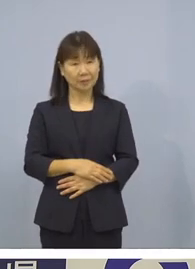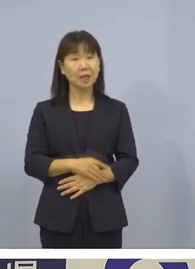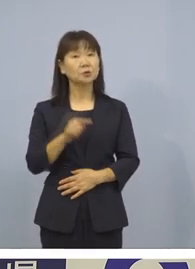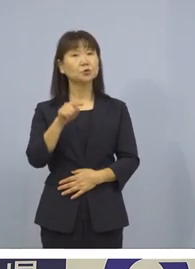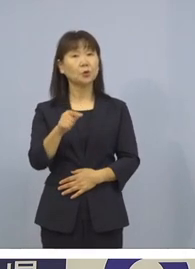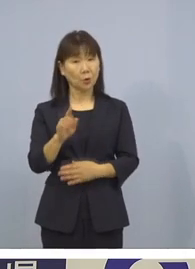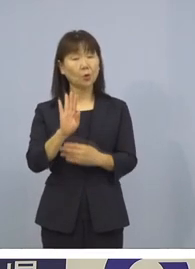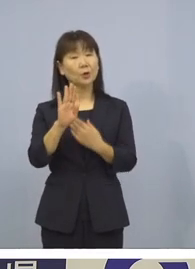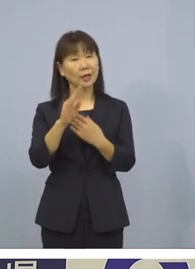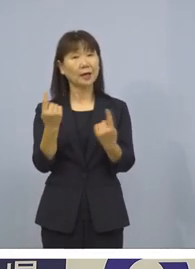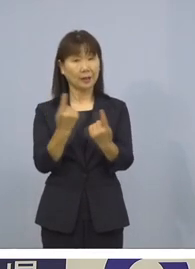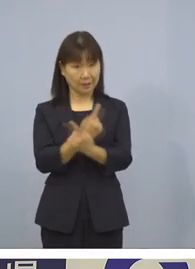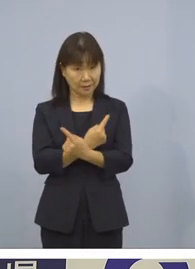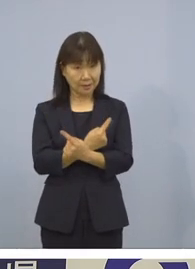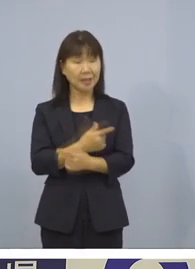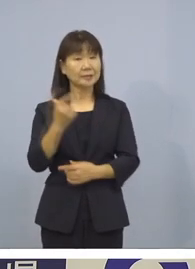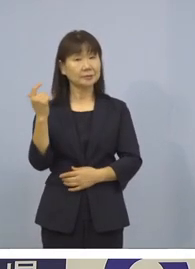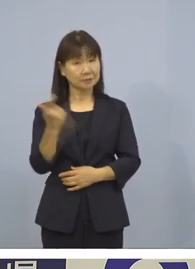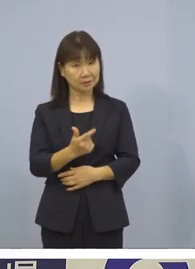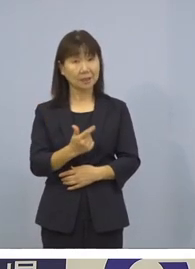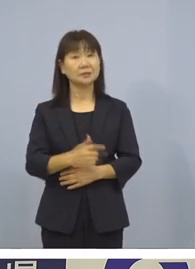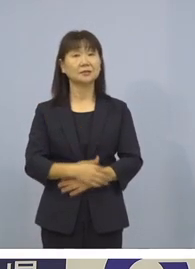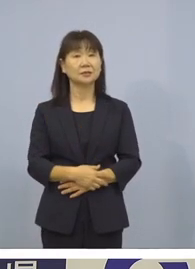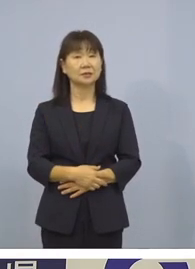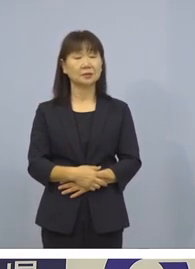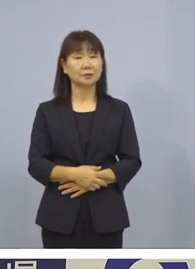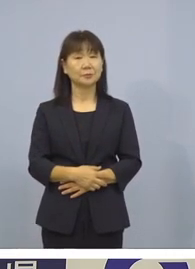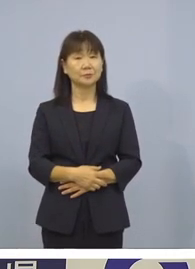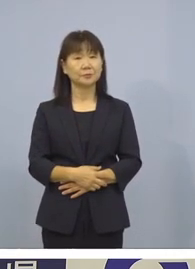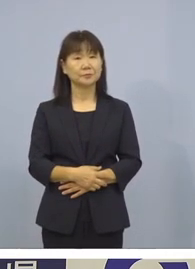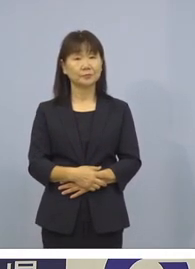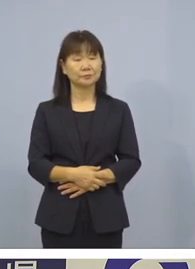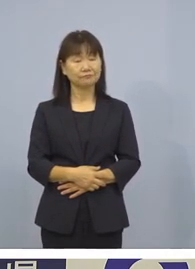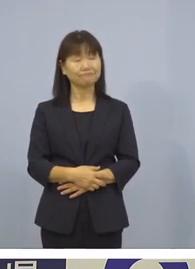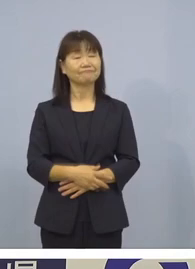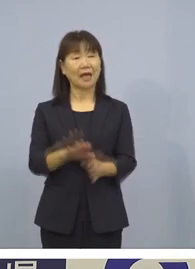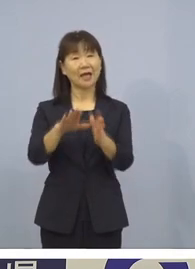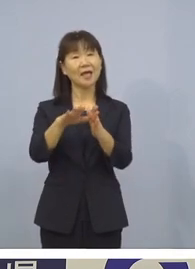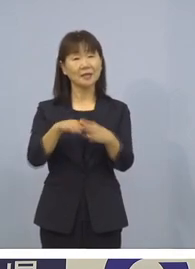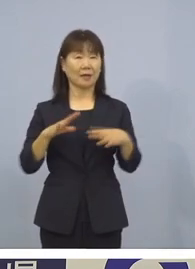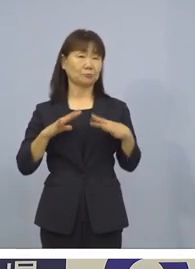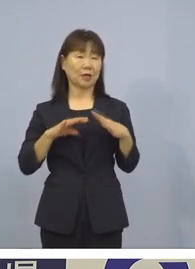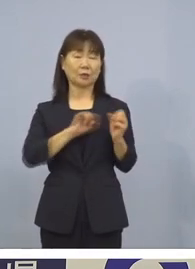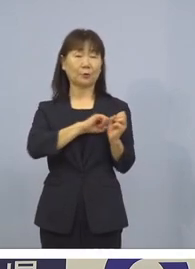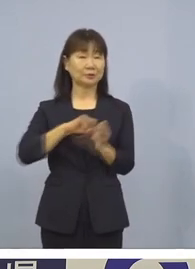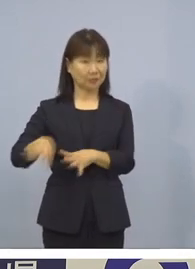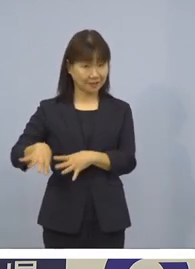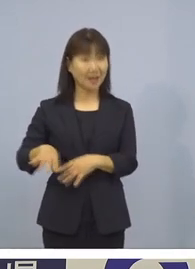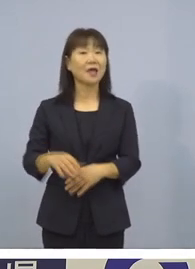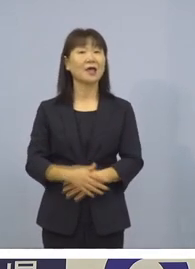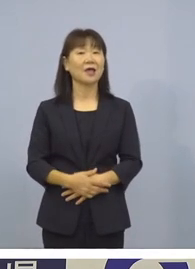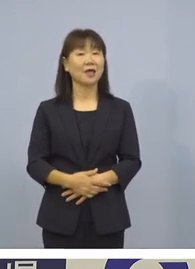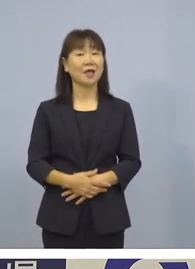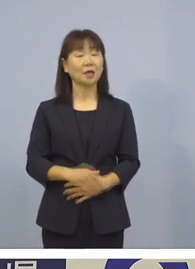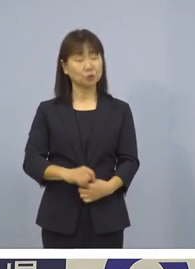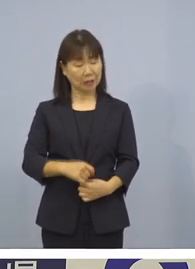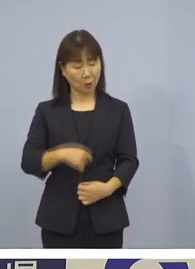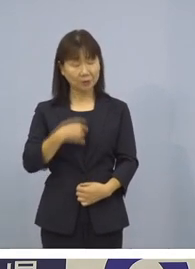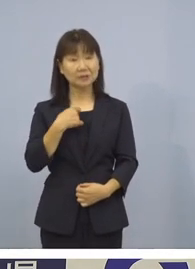かり、なんちゅうんだろうな、変なプライドは捨てて、素直